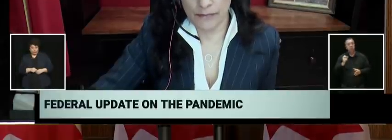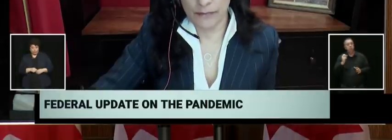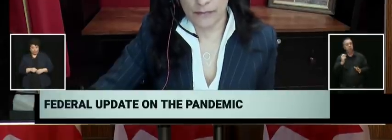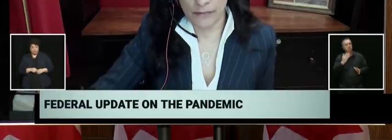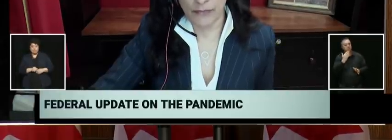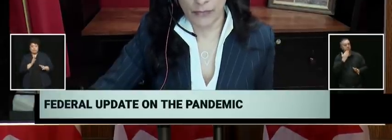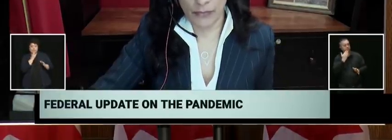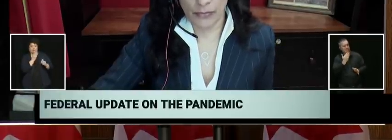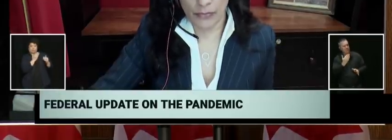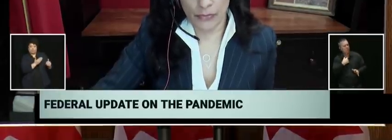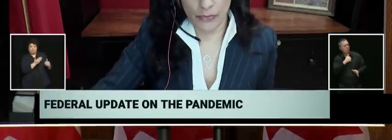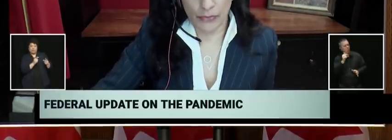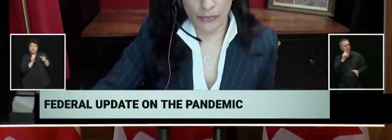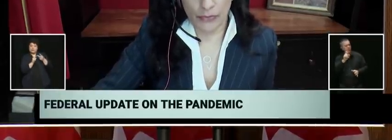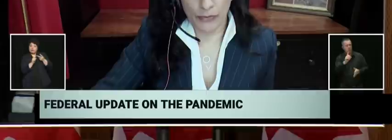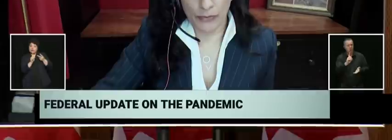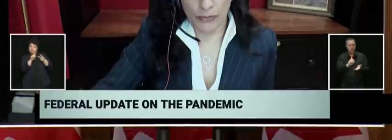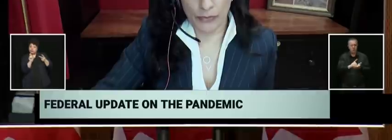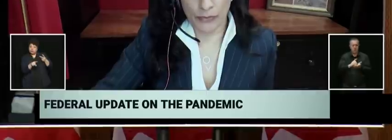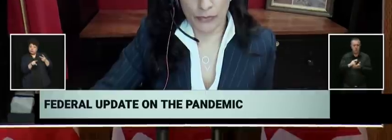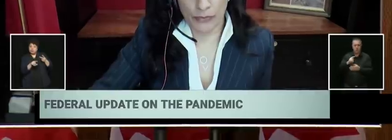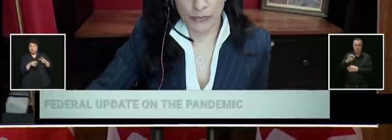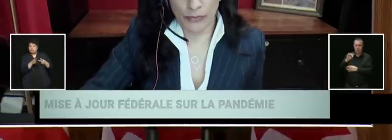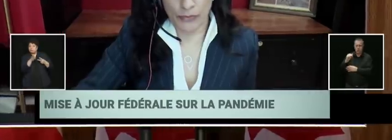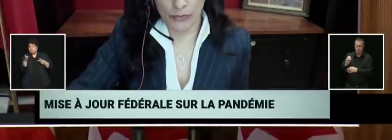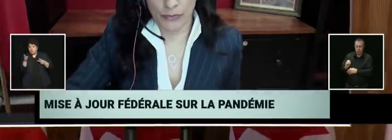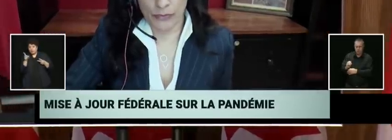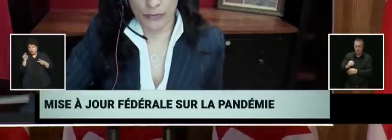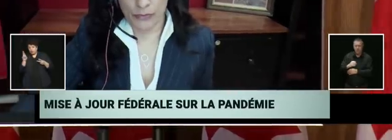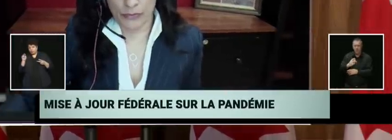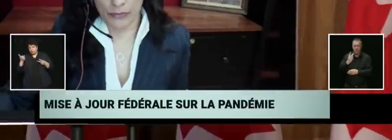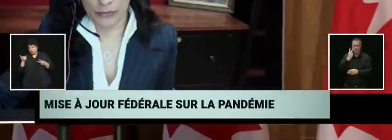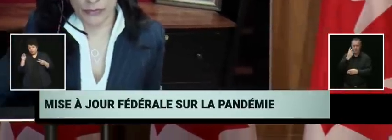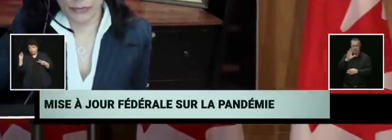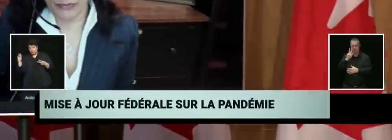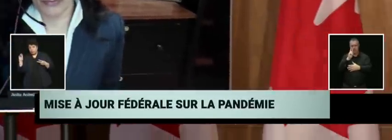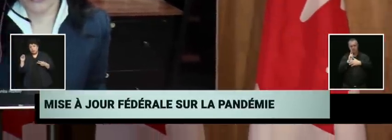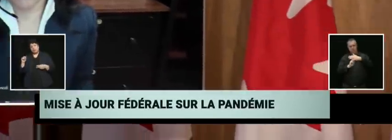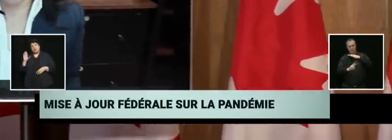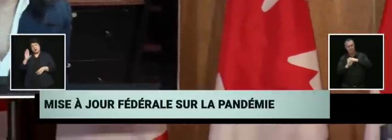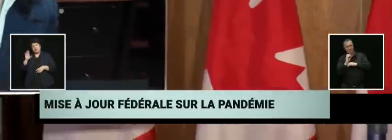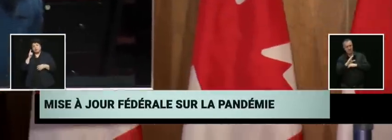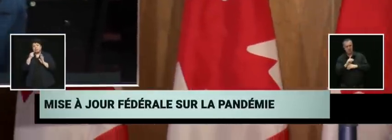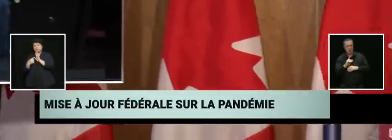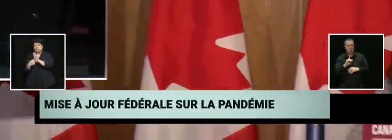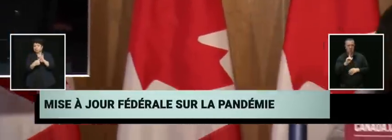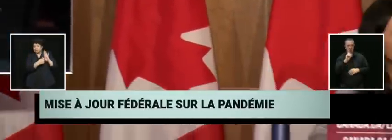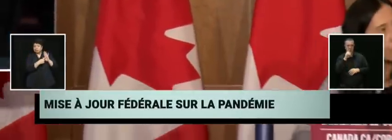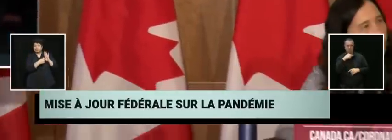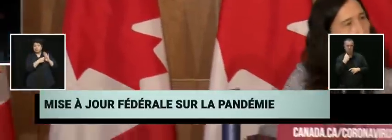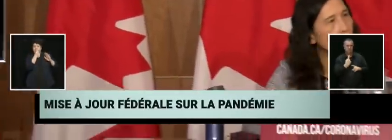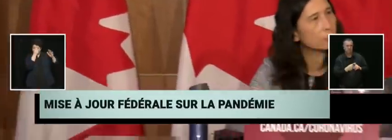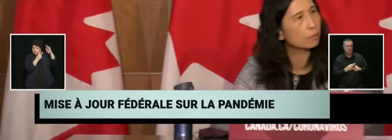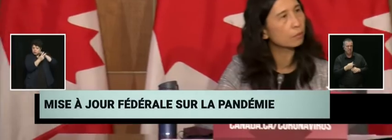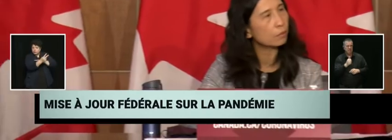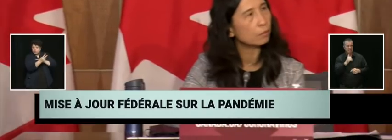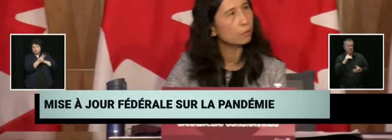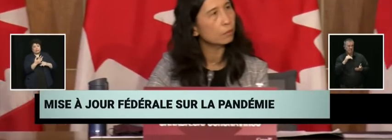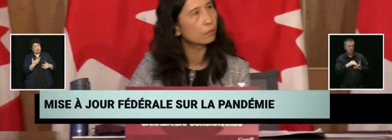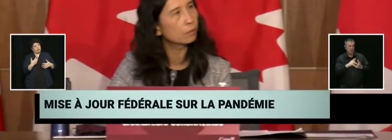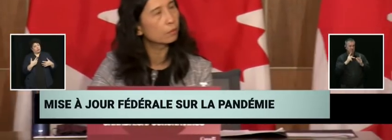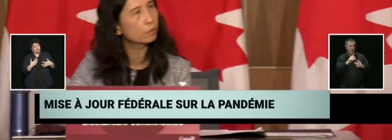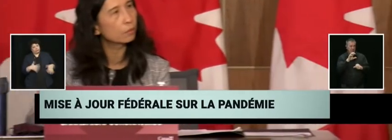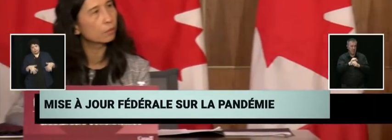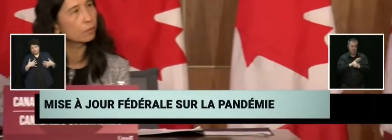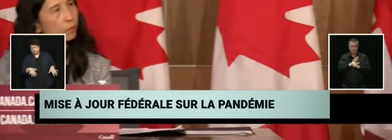Je me demandais, bon, on voit vos prévisions, elles ne sont pas très encourageantes, plus de 10 000 cas là, d'ici la fin janvier. Jusqu'à quel point